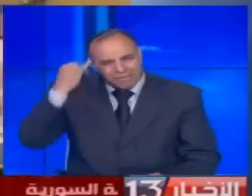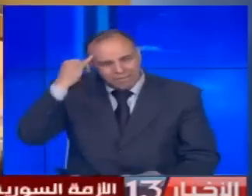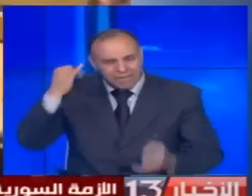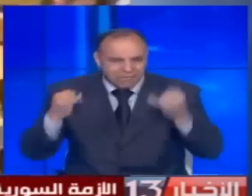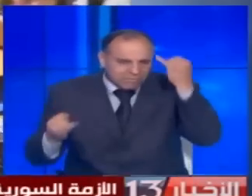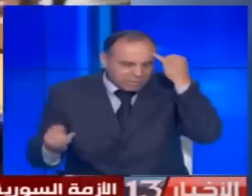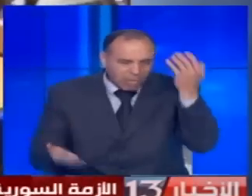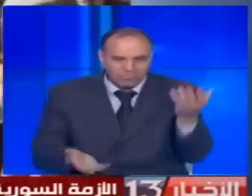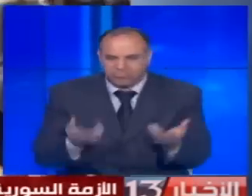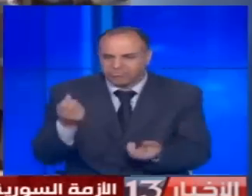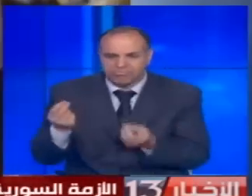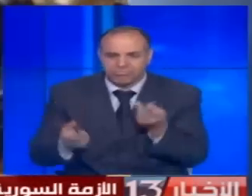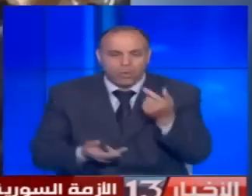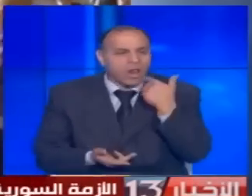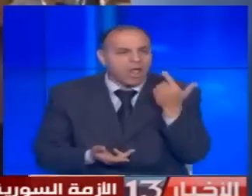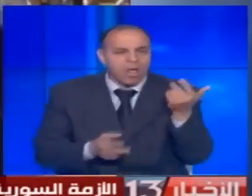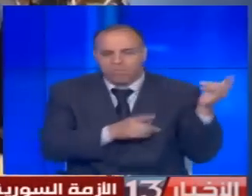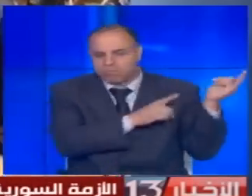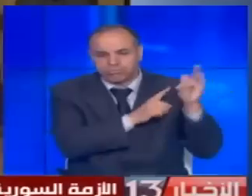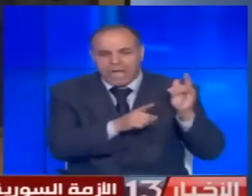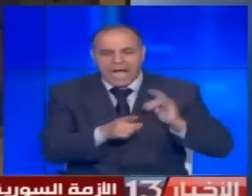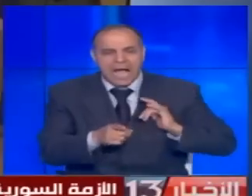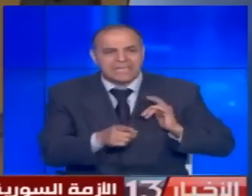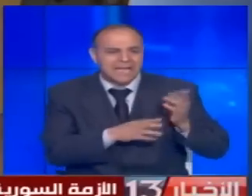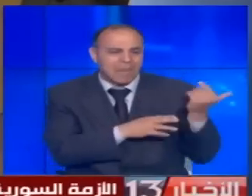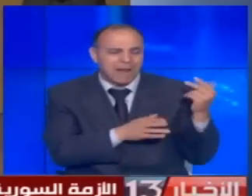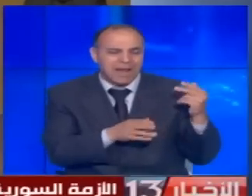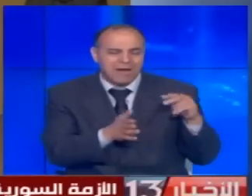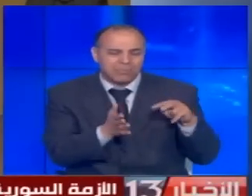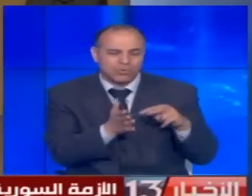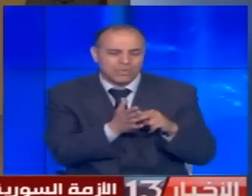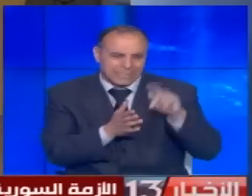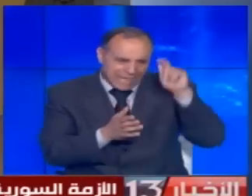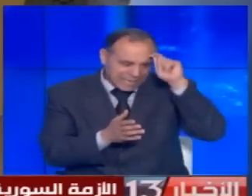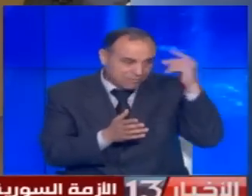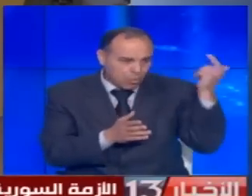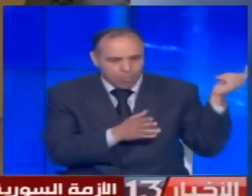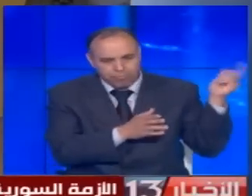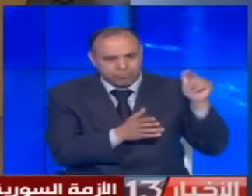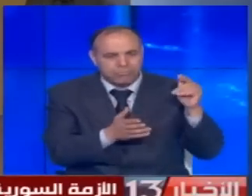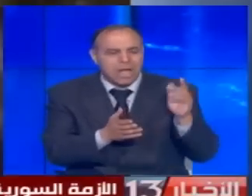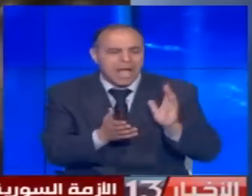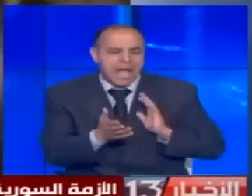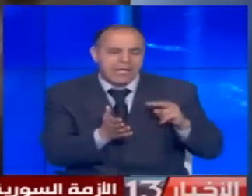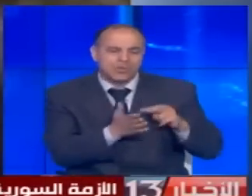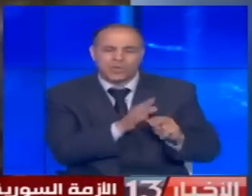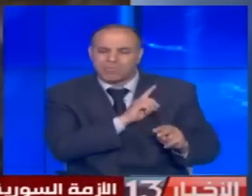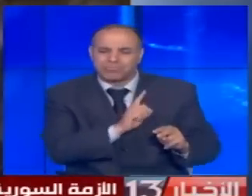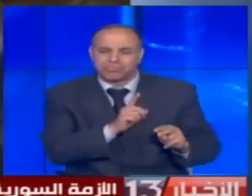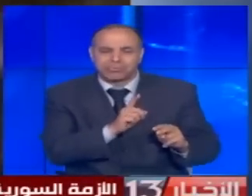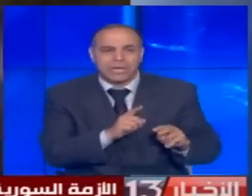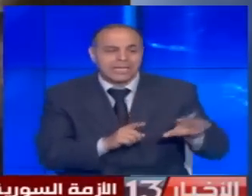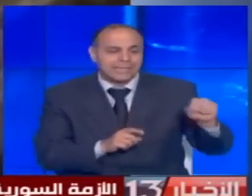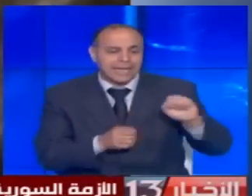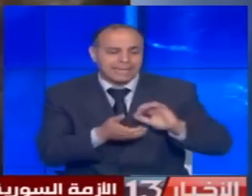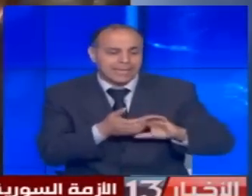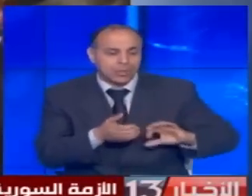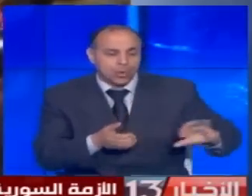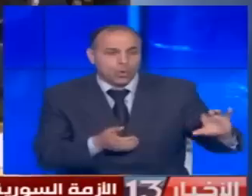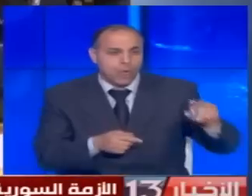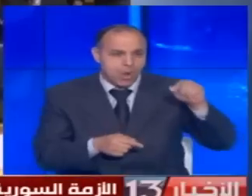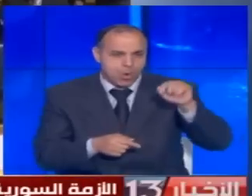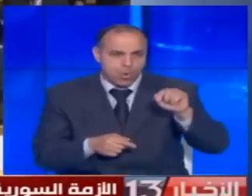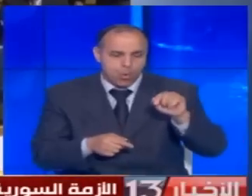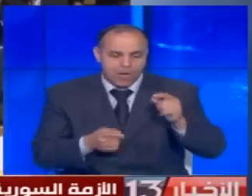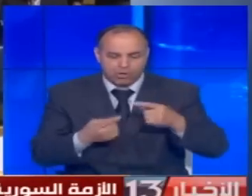والانقسامات بشان الضربه العسكريه الغربيه فجر السبت الماضي على مواقع في سوريا دعا الاتحاد الاوروبي اليوم